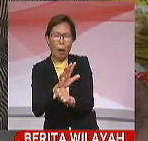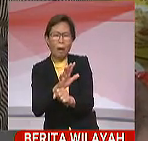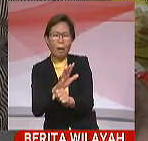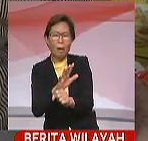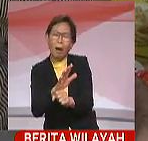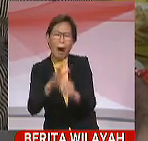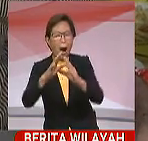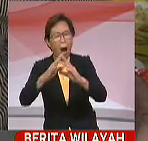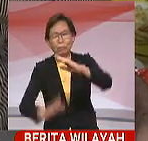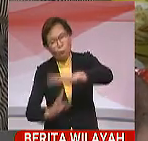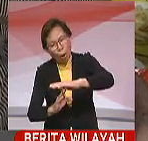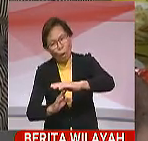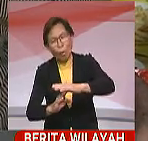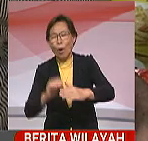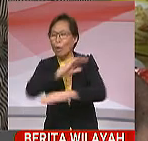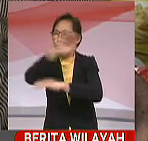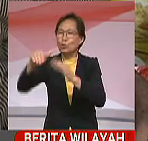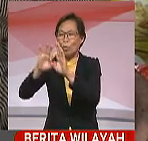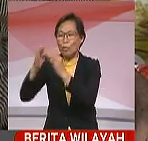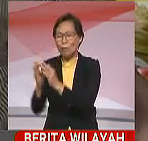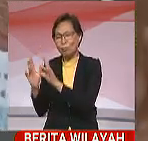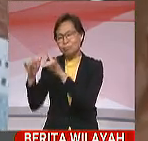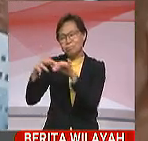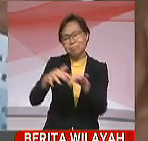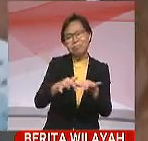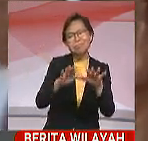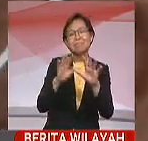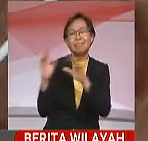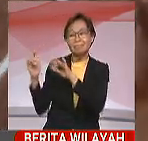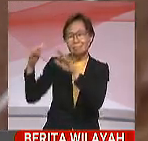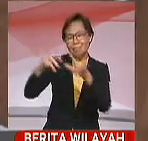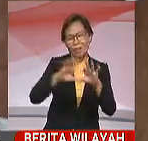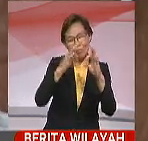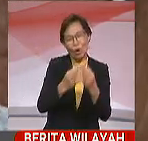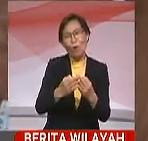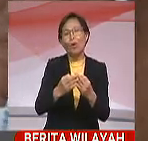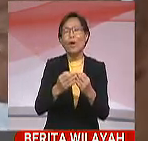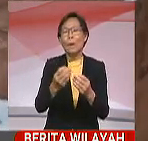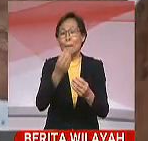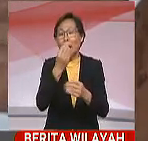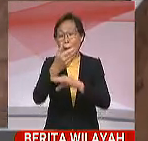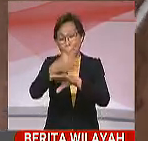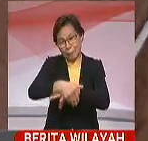supaya mereka sekeluarga dapat kembali berhimpun untuk meraikan Tahun Baru Cina bersama-sama.